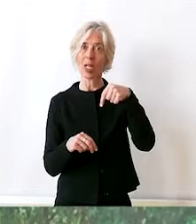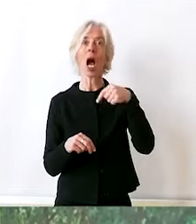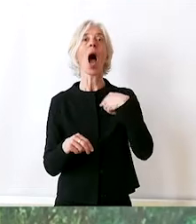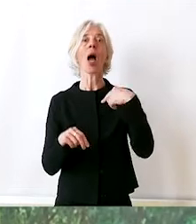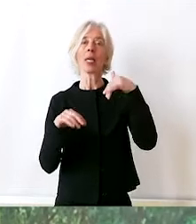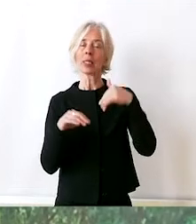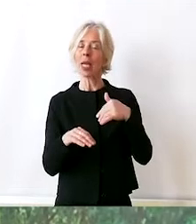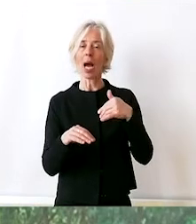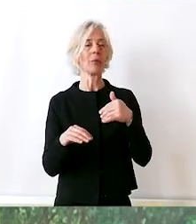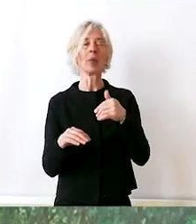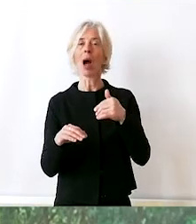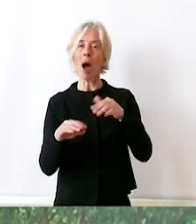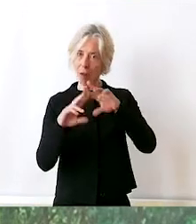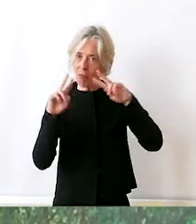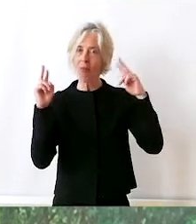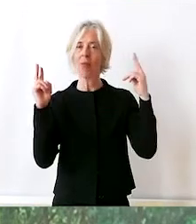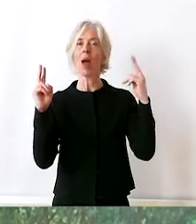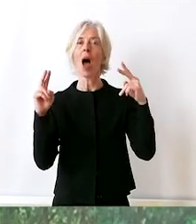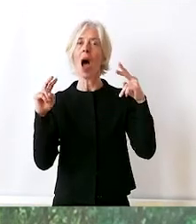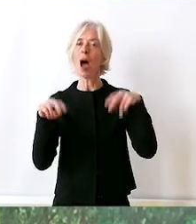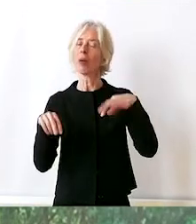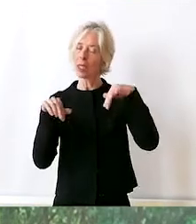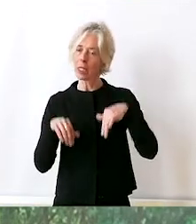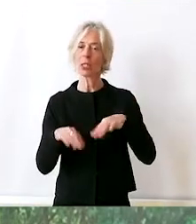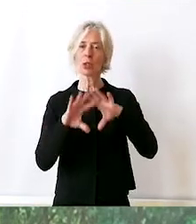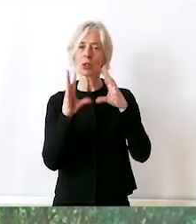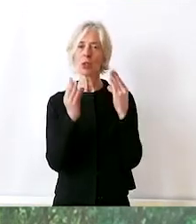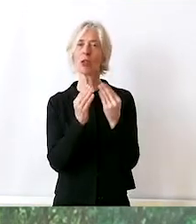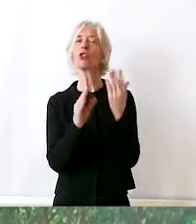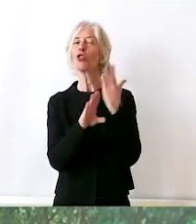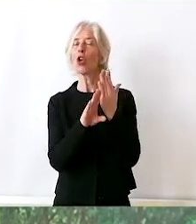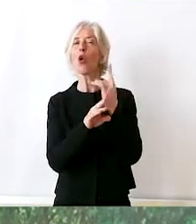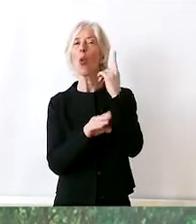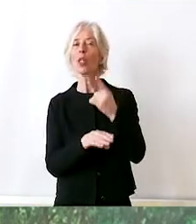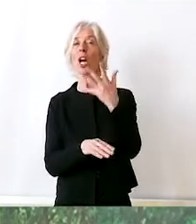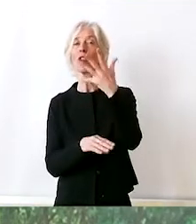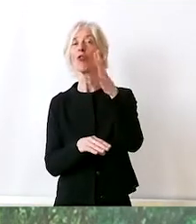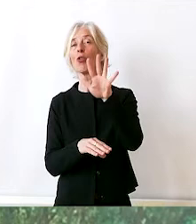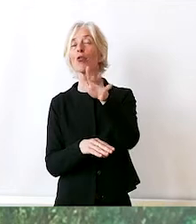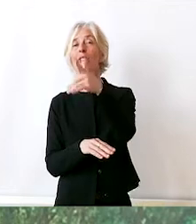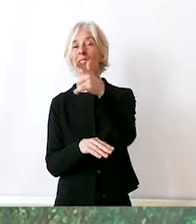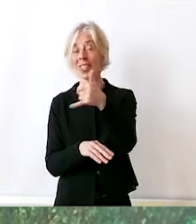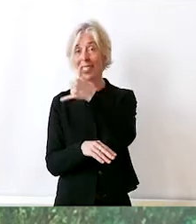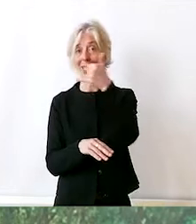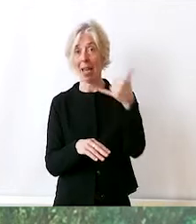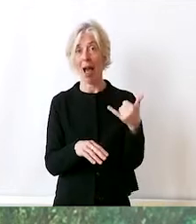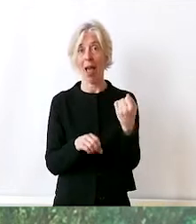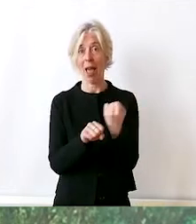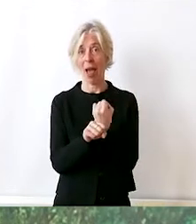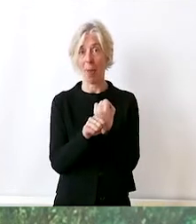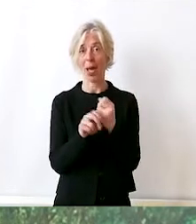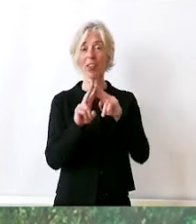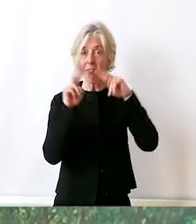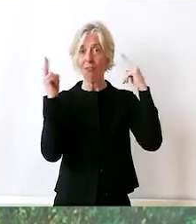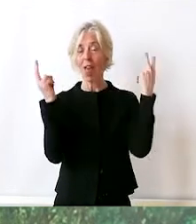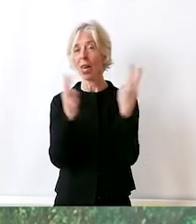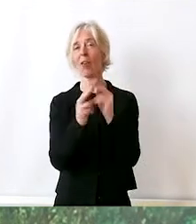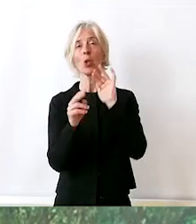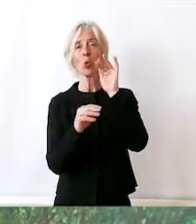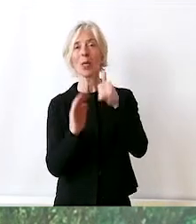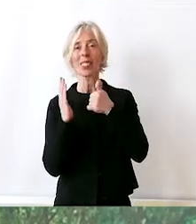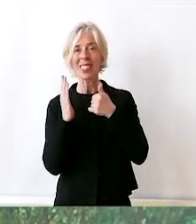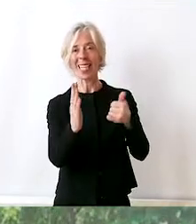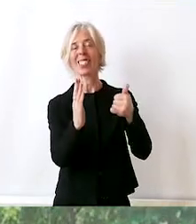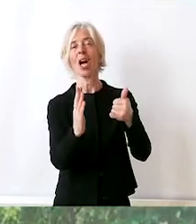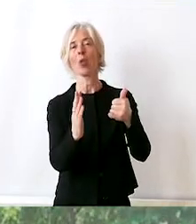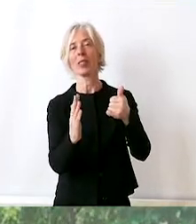Mitarbeiter. Am Standort Augsburg sind wir seit mehr als 125 Jahren tätig und betreiben hier aktuell eine